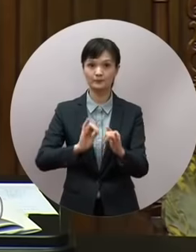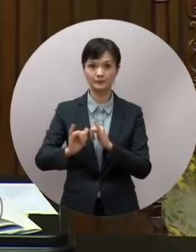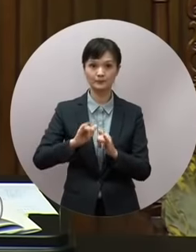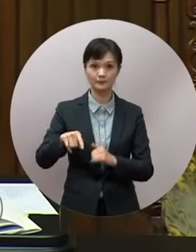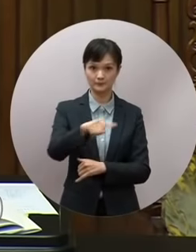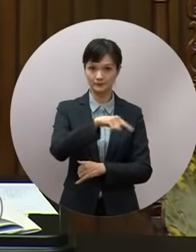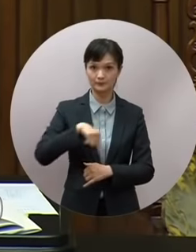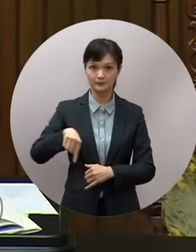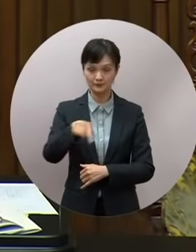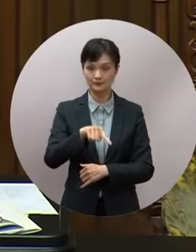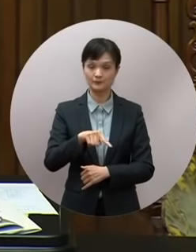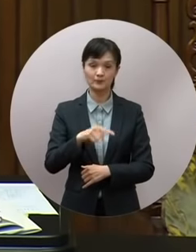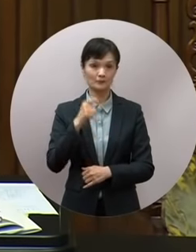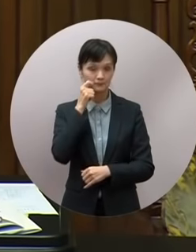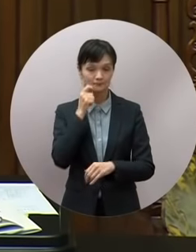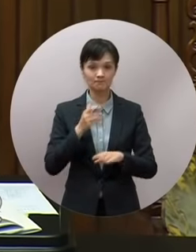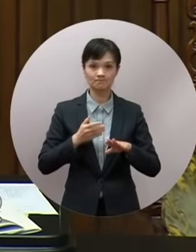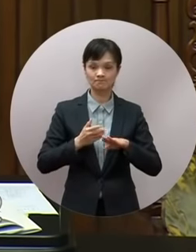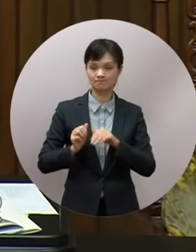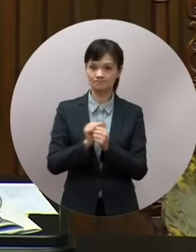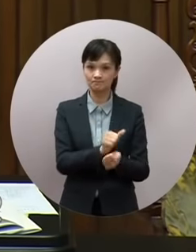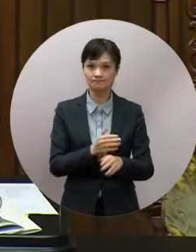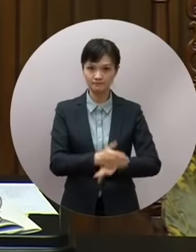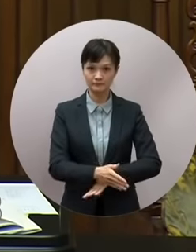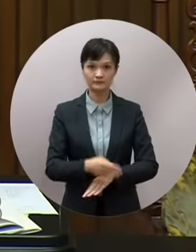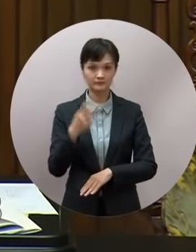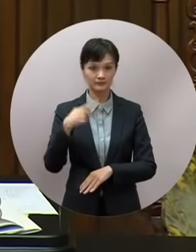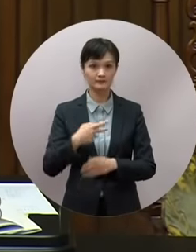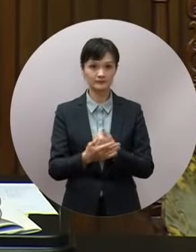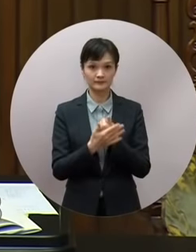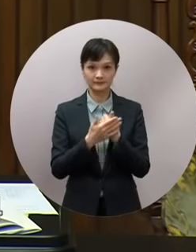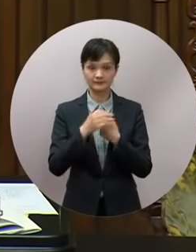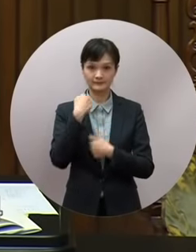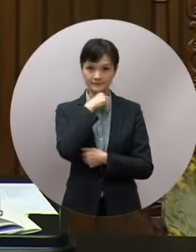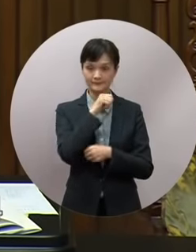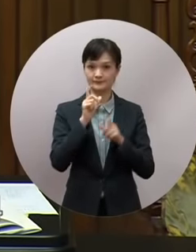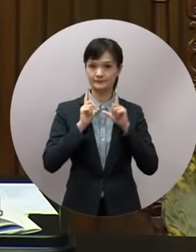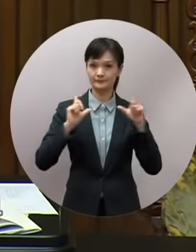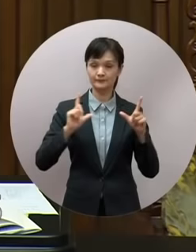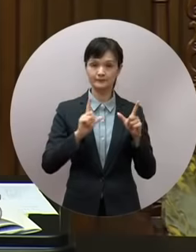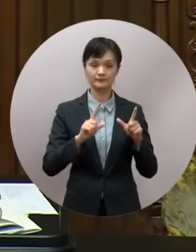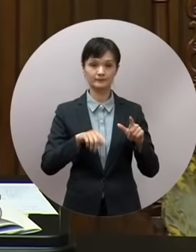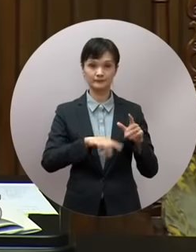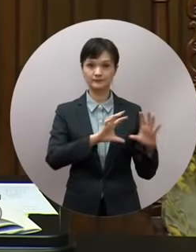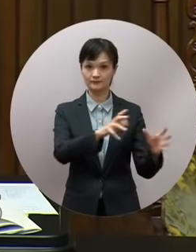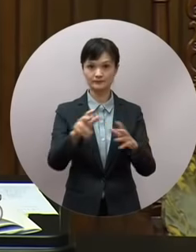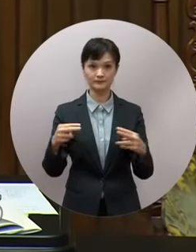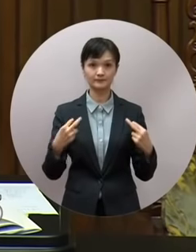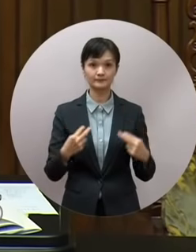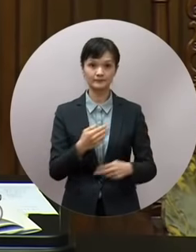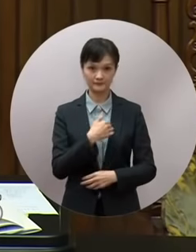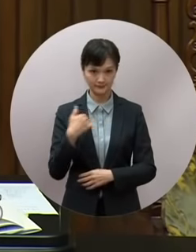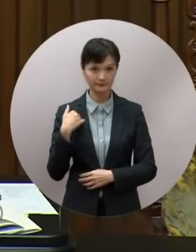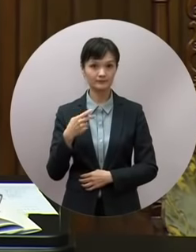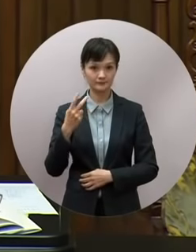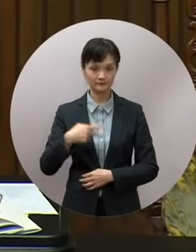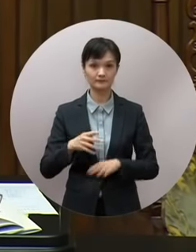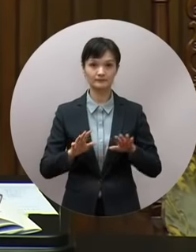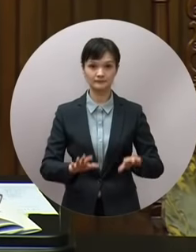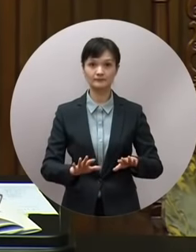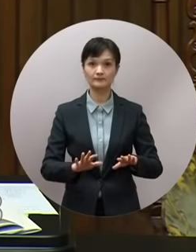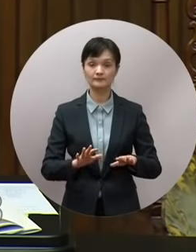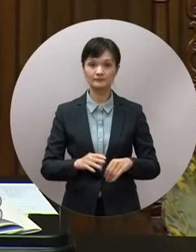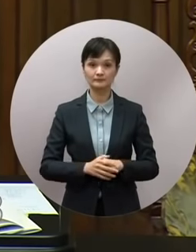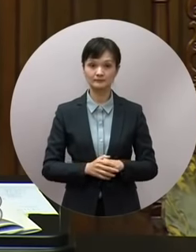危机，并打开台湾在世界的能见度。其次，本会期重要立法成果，例如